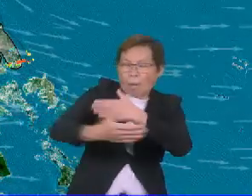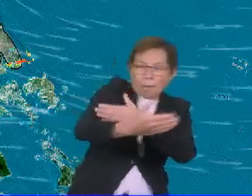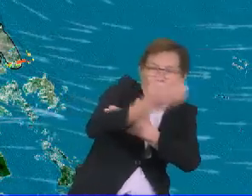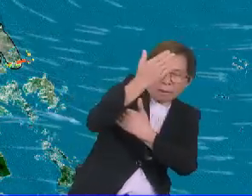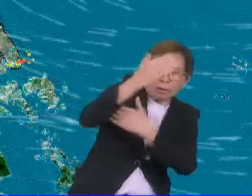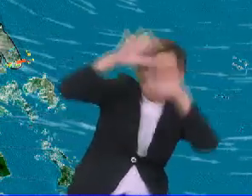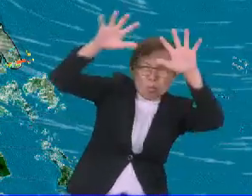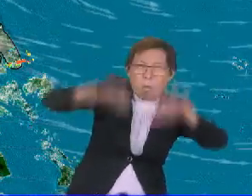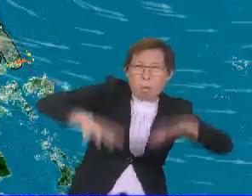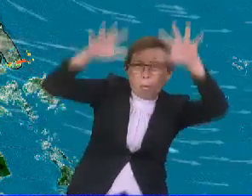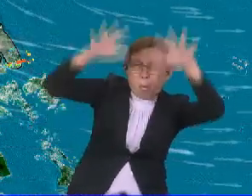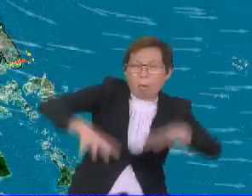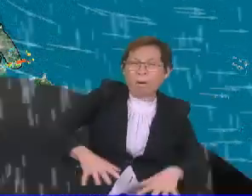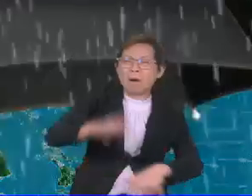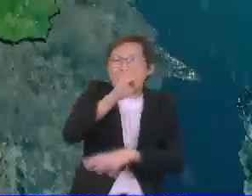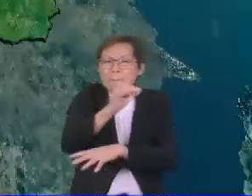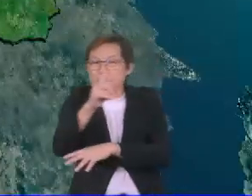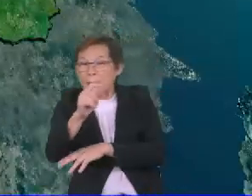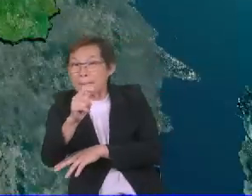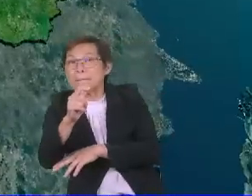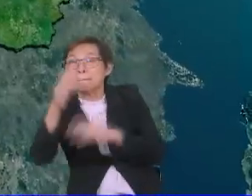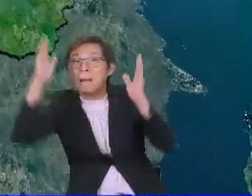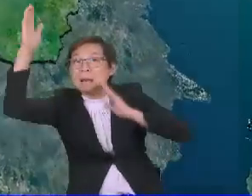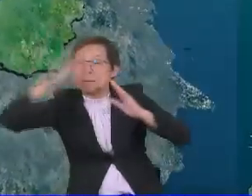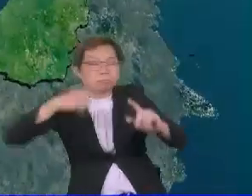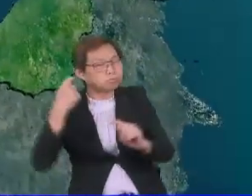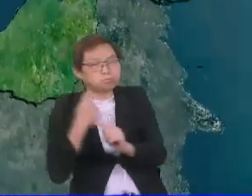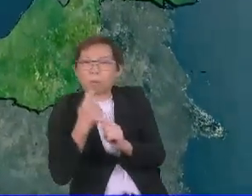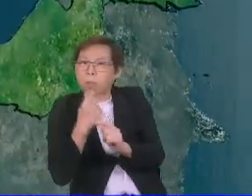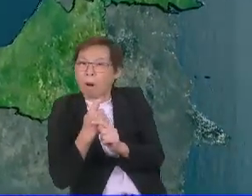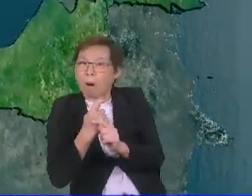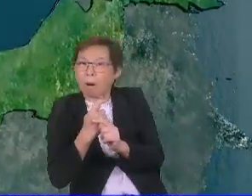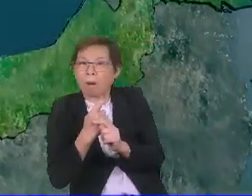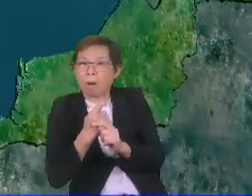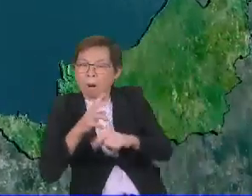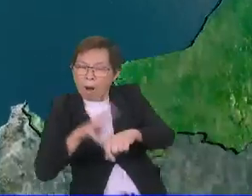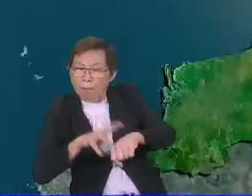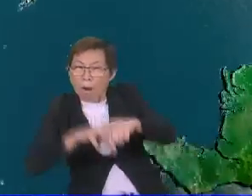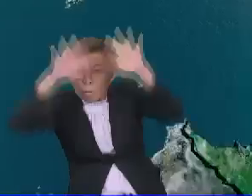pagi tadi dan dengan itu Malaysia juga masih lagi mengekalkan amaran